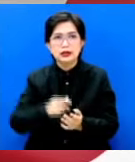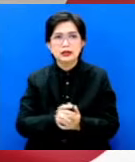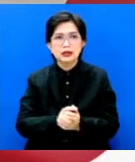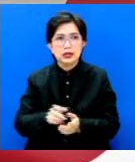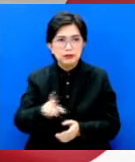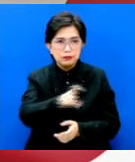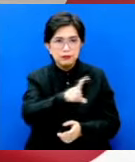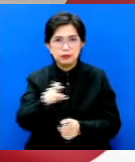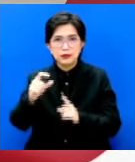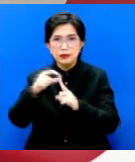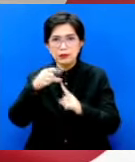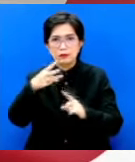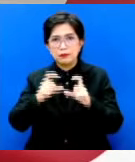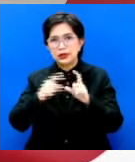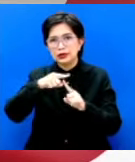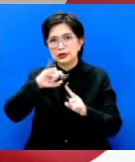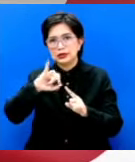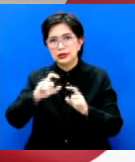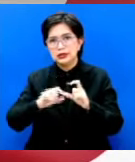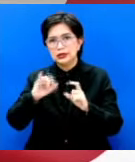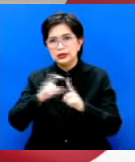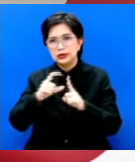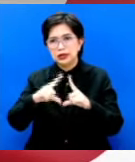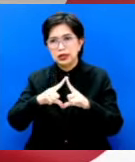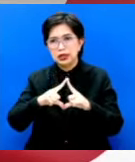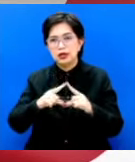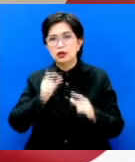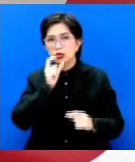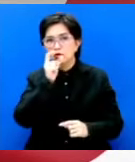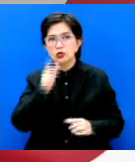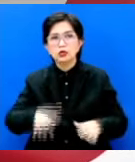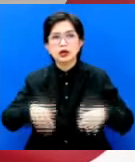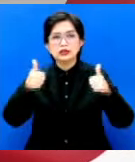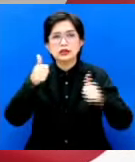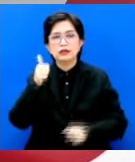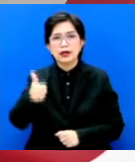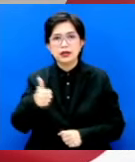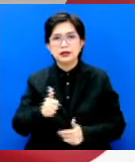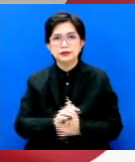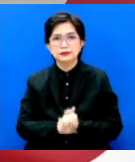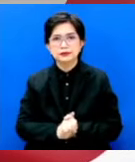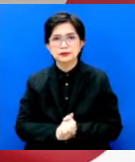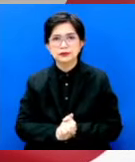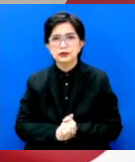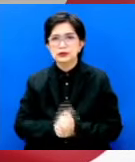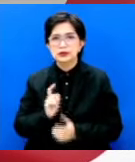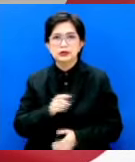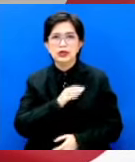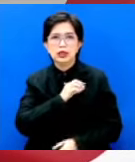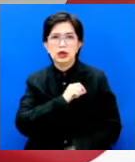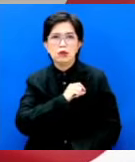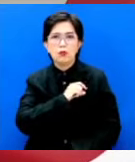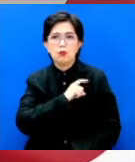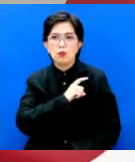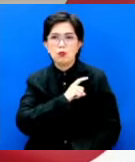agarprodukpertanianmerekadapat tumbuhmenghasilkanpanenyangbesardanmenjadi modaluntukmeningkatkanproduksipangan